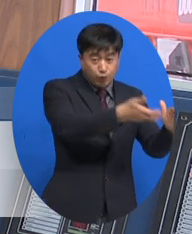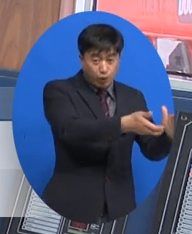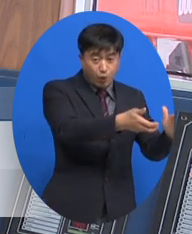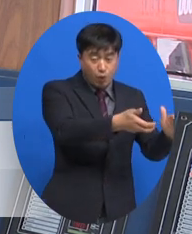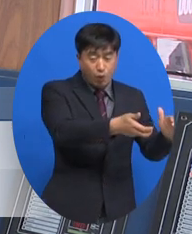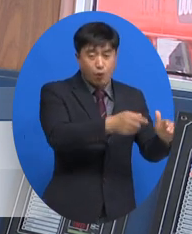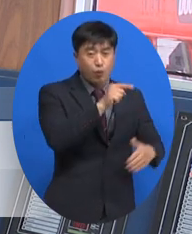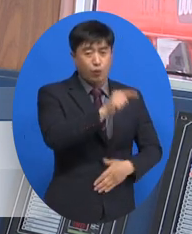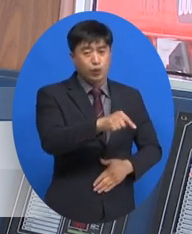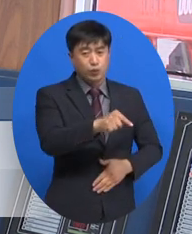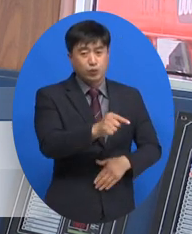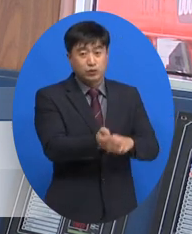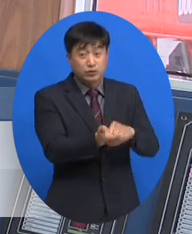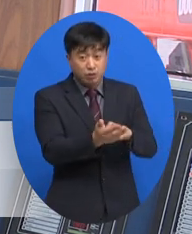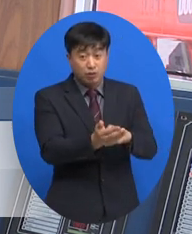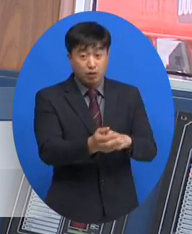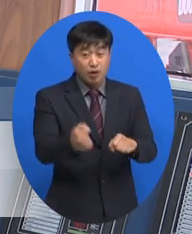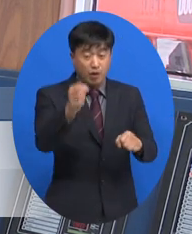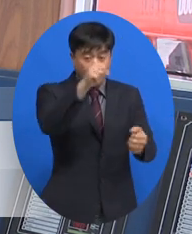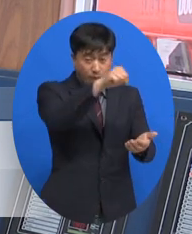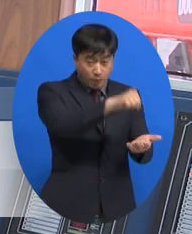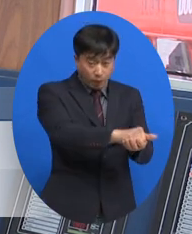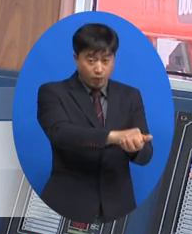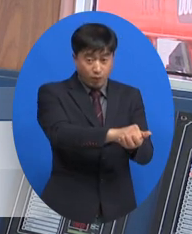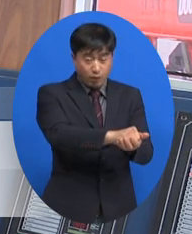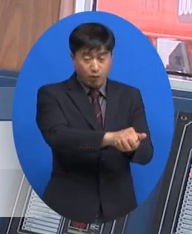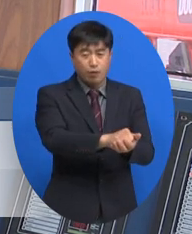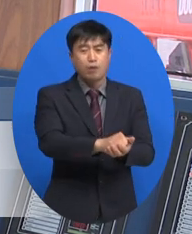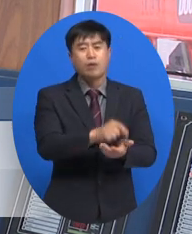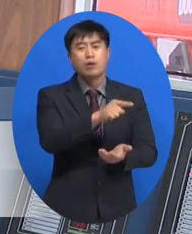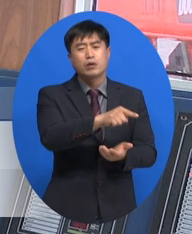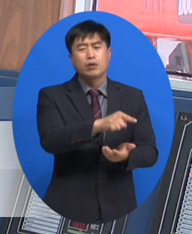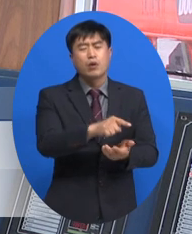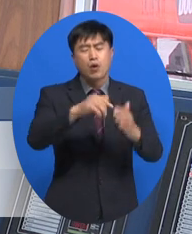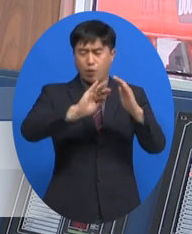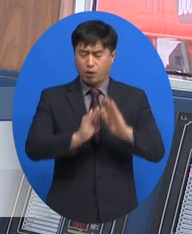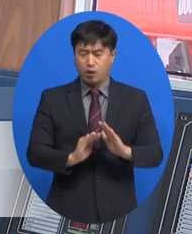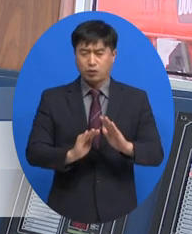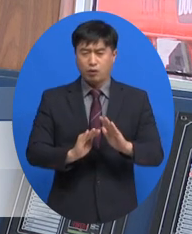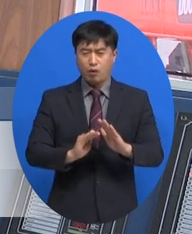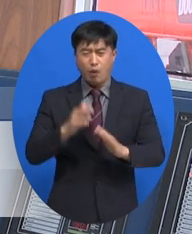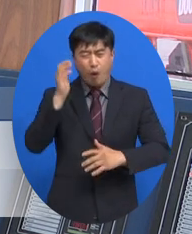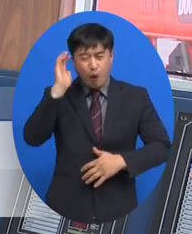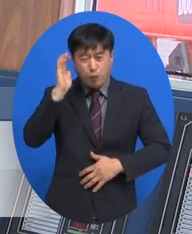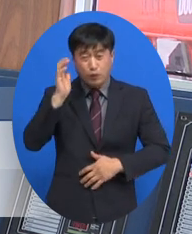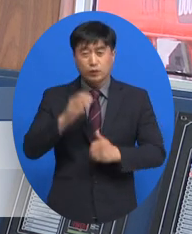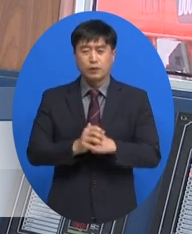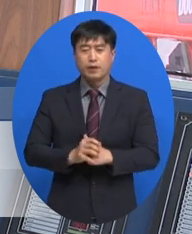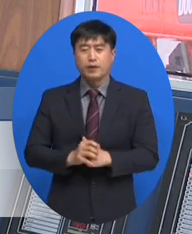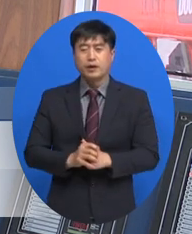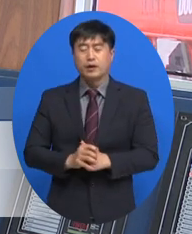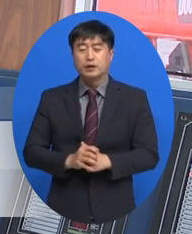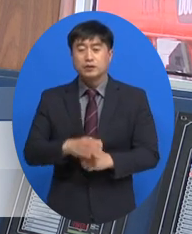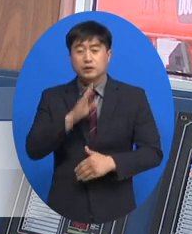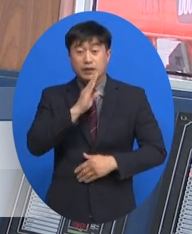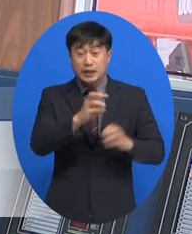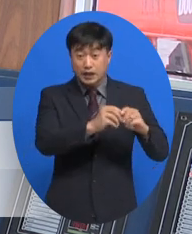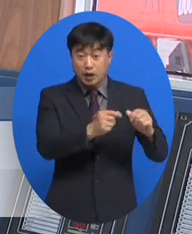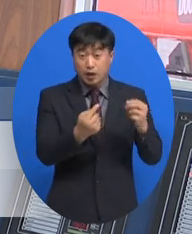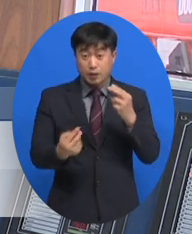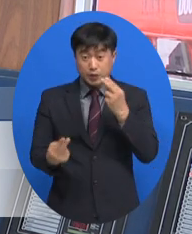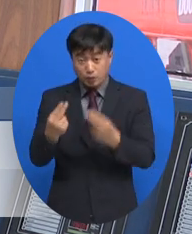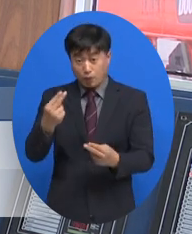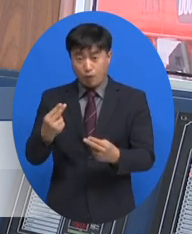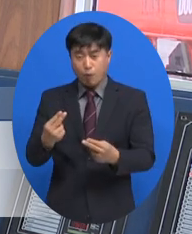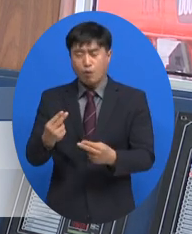또 해안가에서 그 폐기물 차량에 다시 이동 적재를 시키고 하는 과정을 거치기 때문에 실질적으로 육상 폐기물에